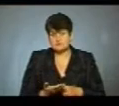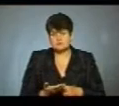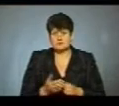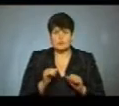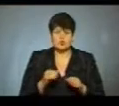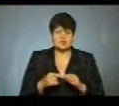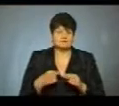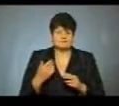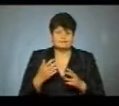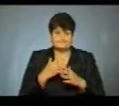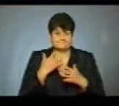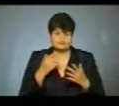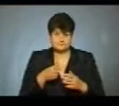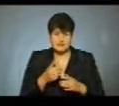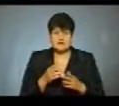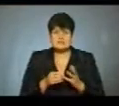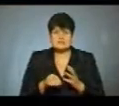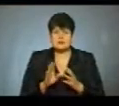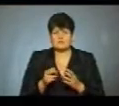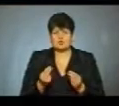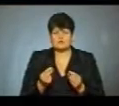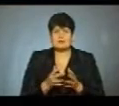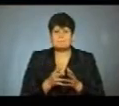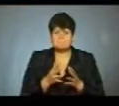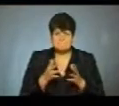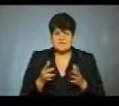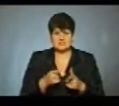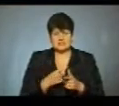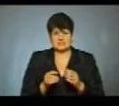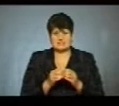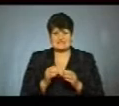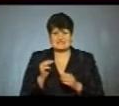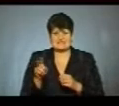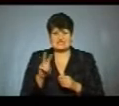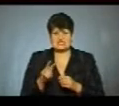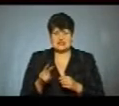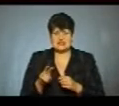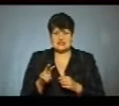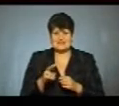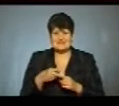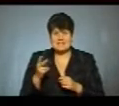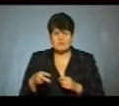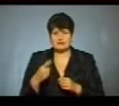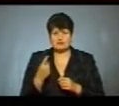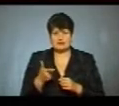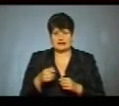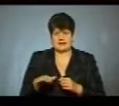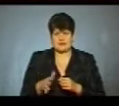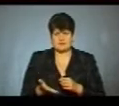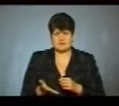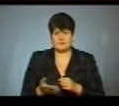через 12 років, земля буде коштувати явно більше, ніж 10 тисяч євро за гектар. Отже, в одні